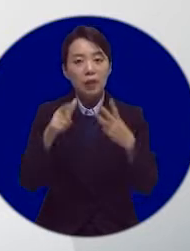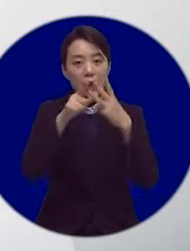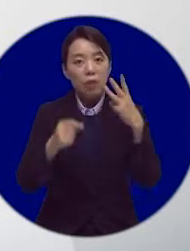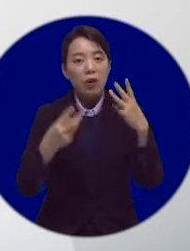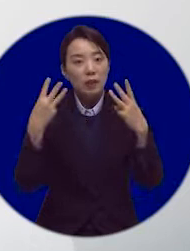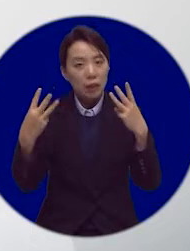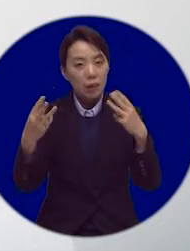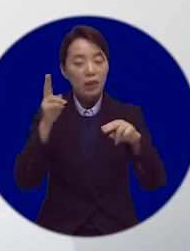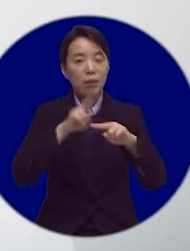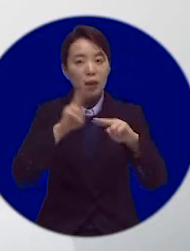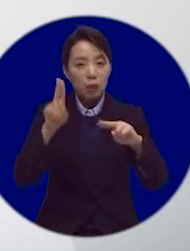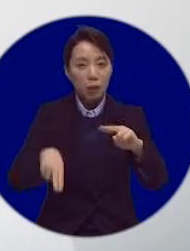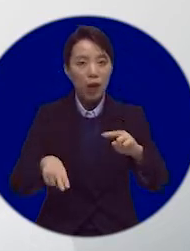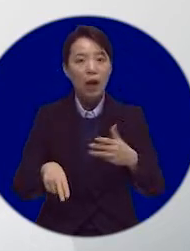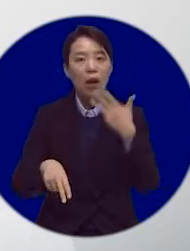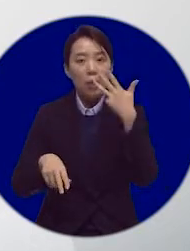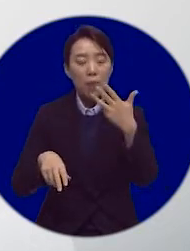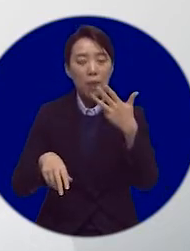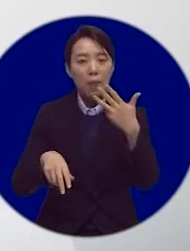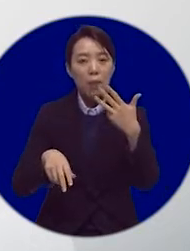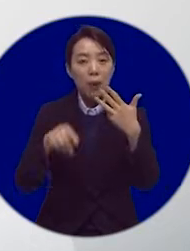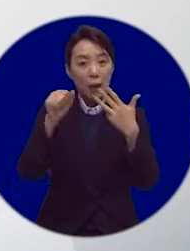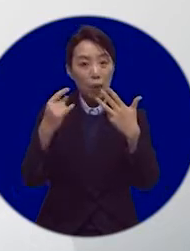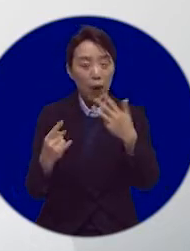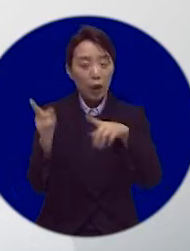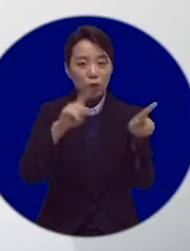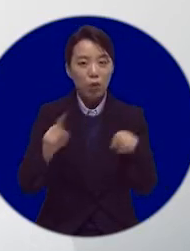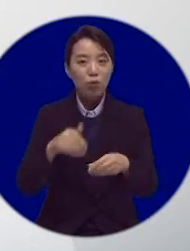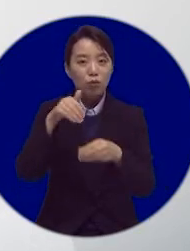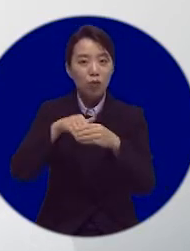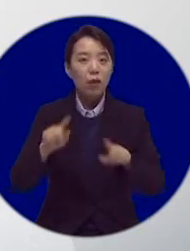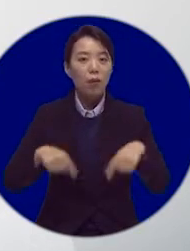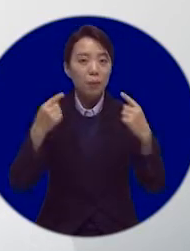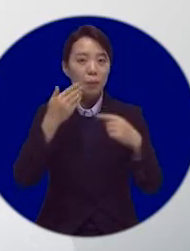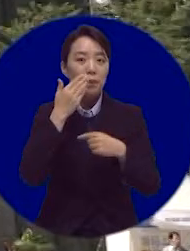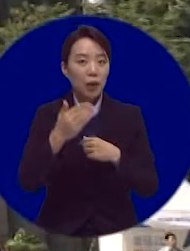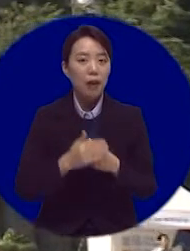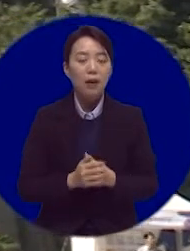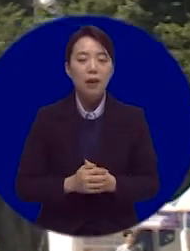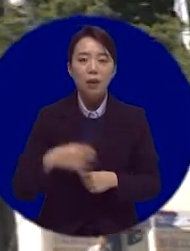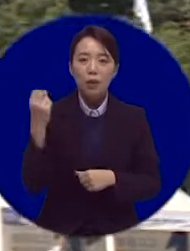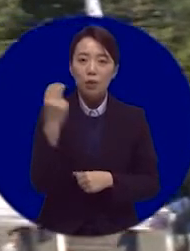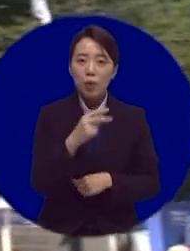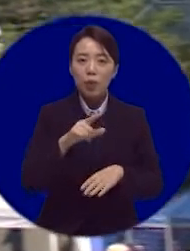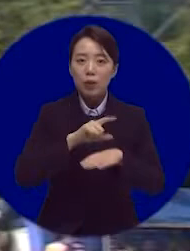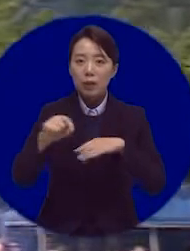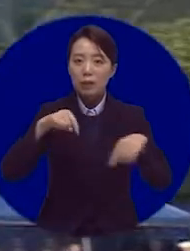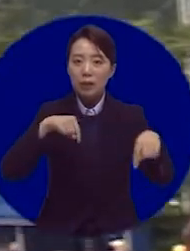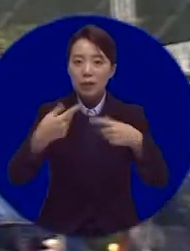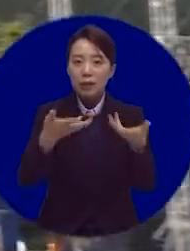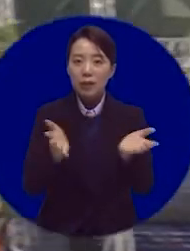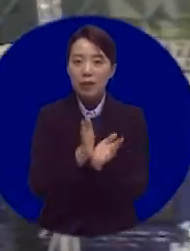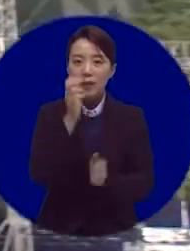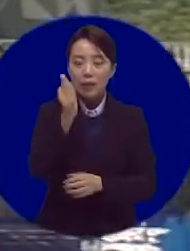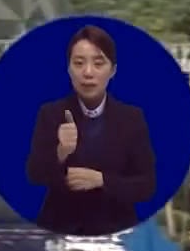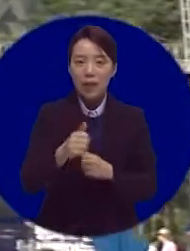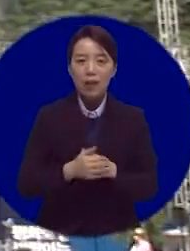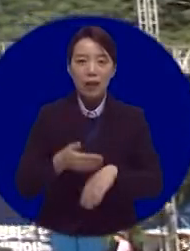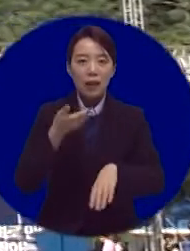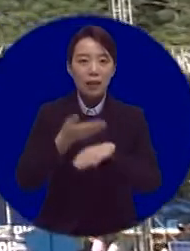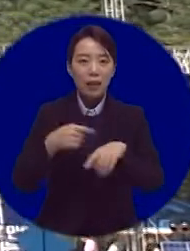사직해야 제8회 전국 동시지방선거에 입후보할 수 있습니다. 또 지방자치단체의 장이